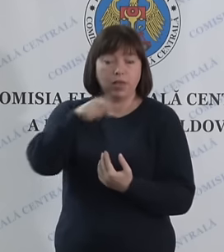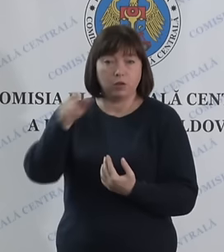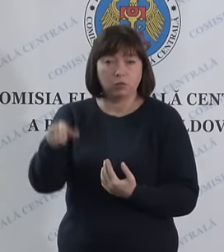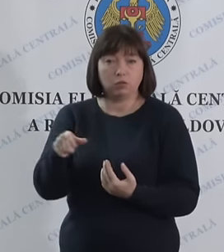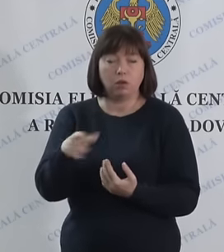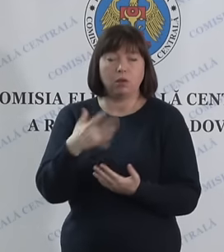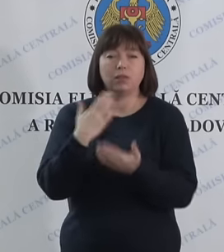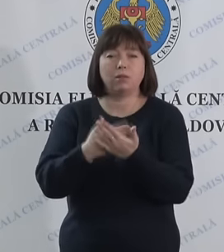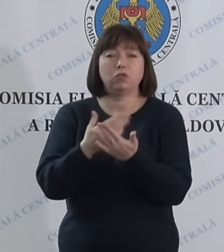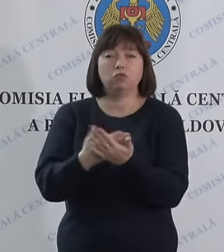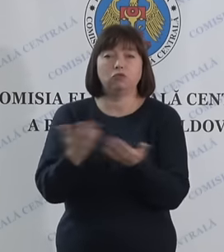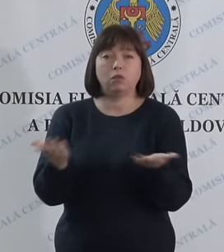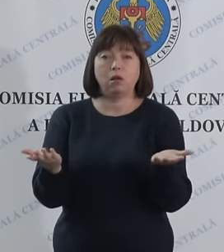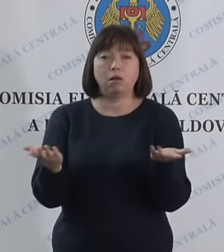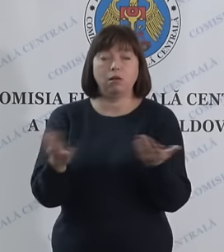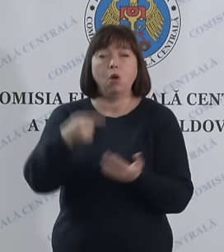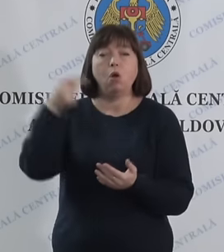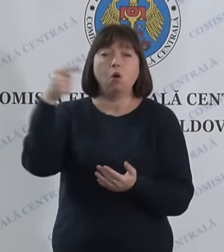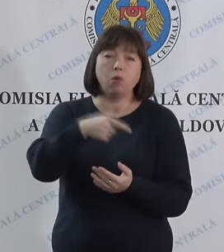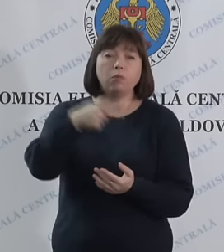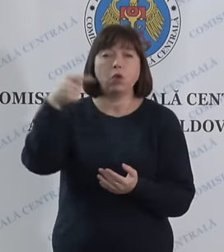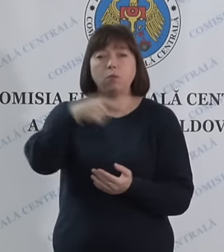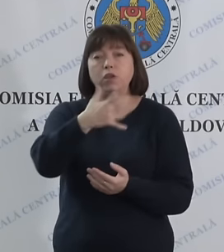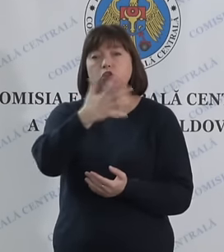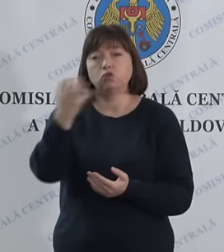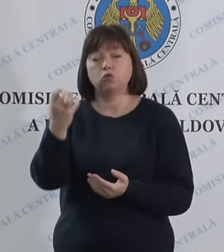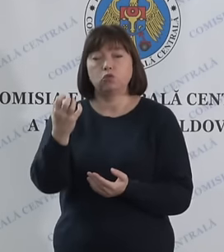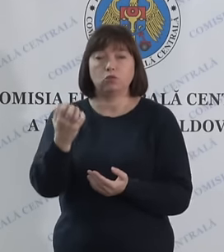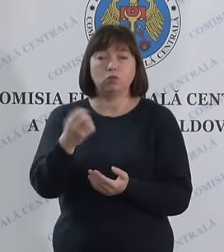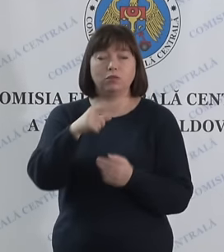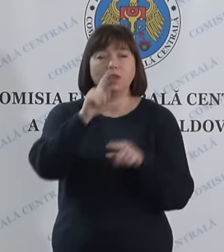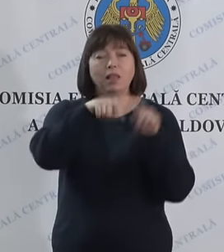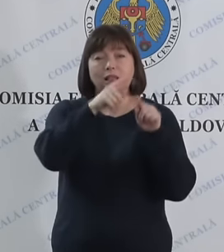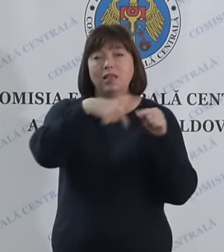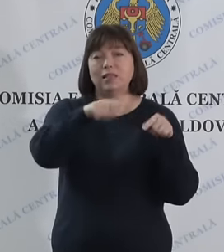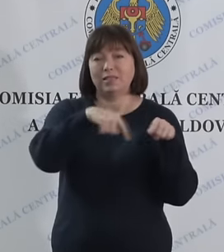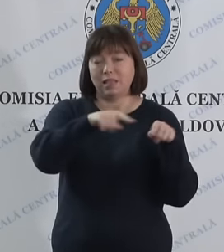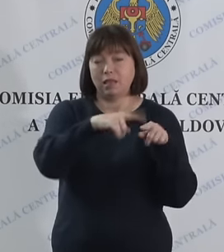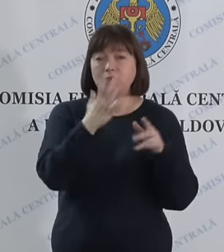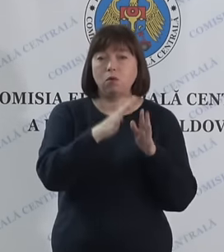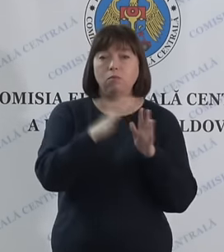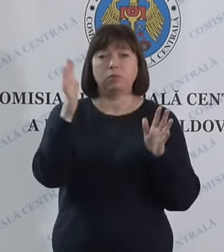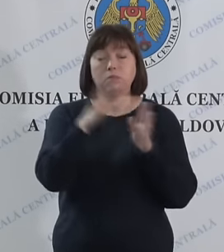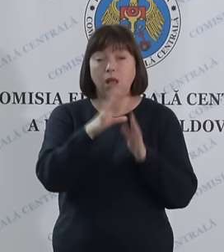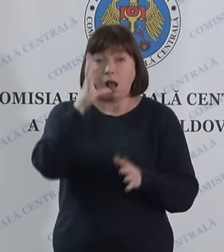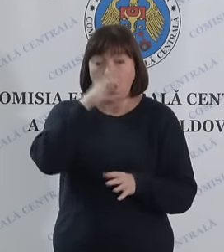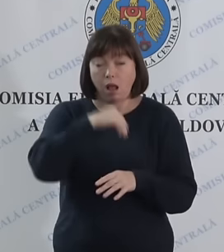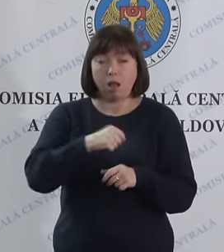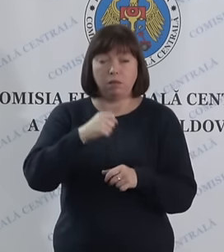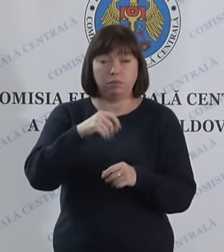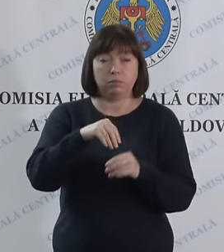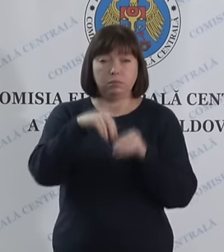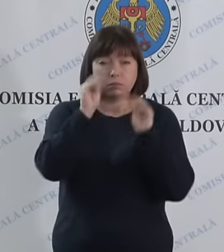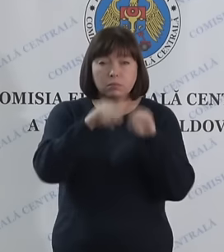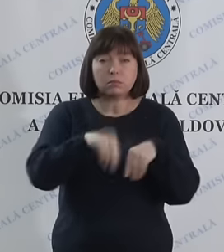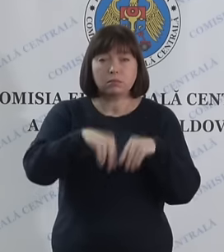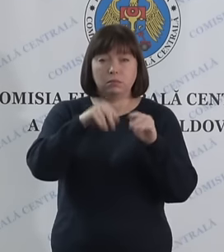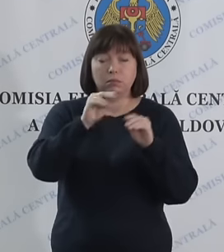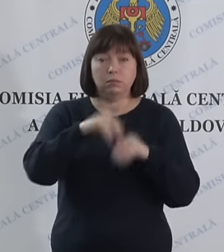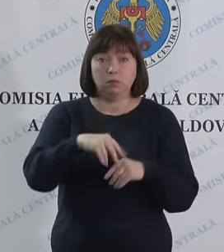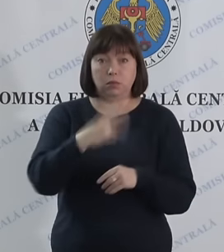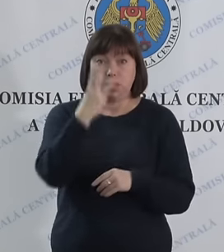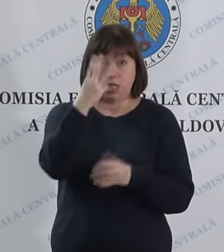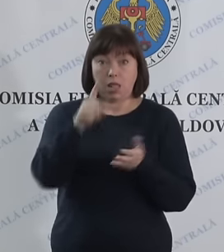alegători de circa 1500 în unele secții de votare s-a reușit procesarea lor cu